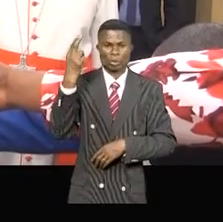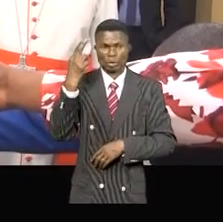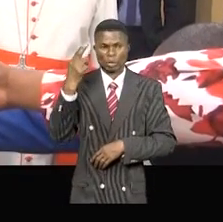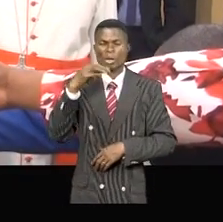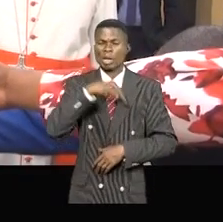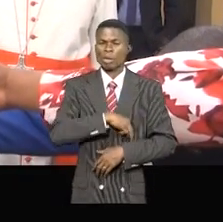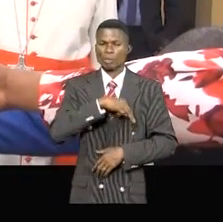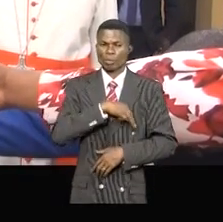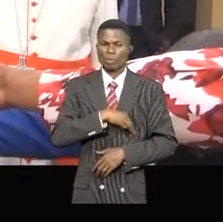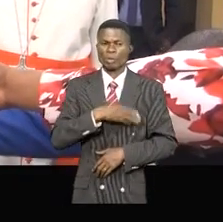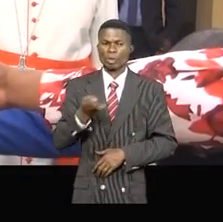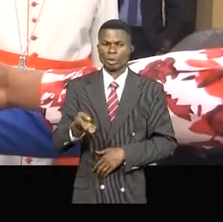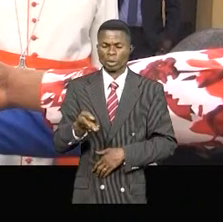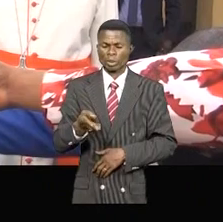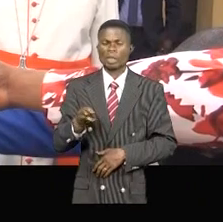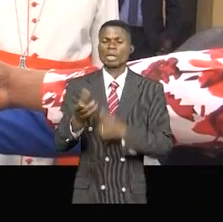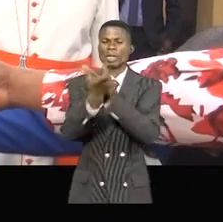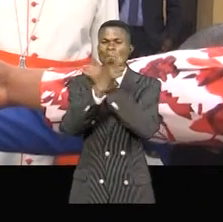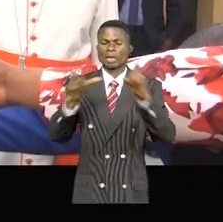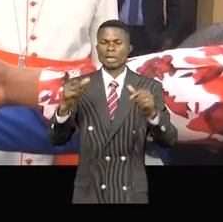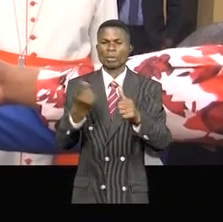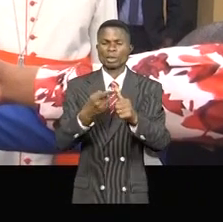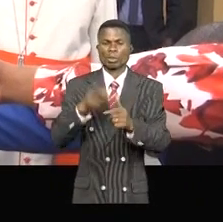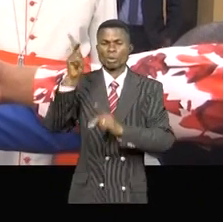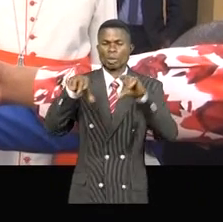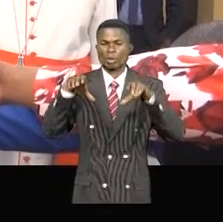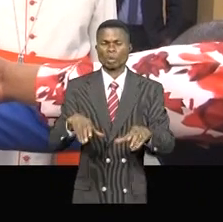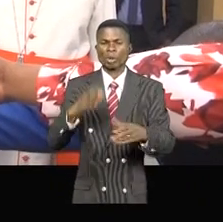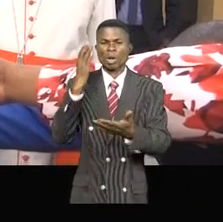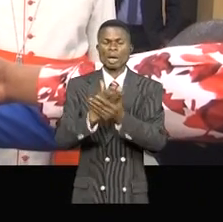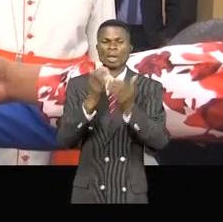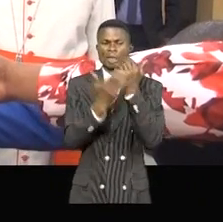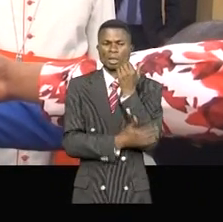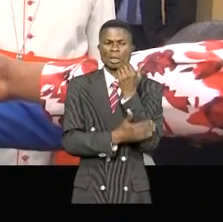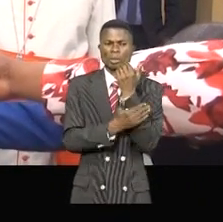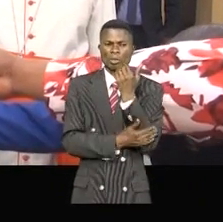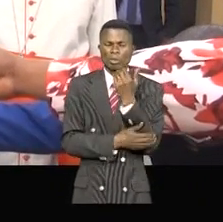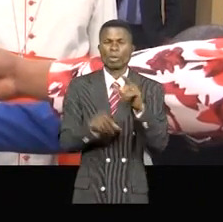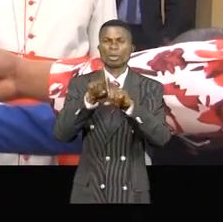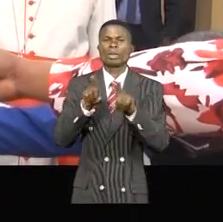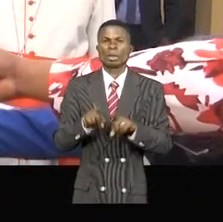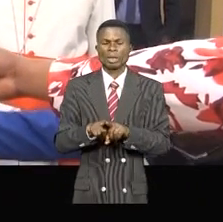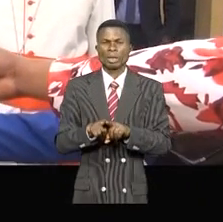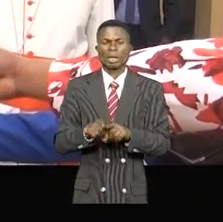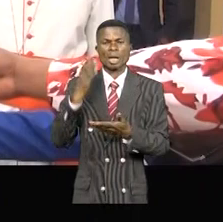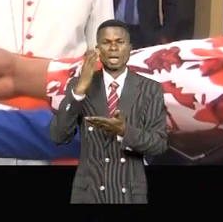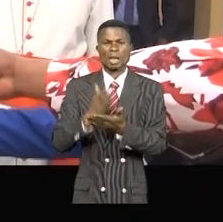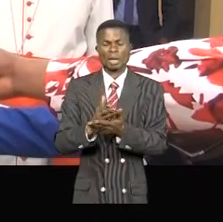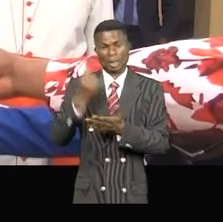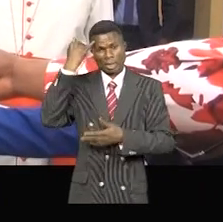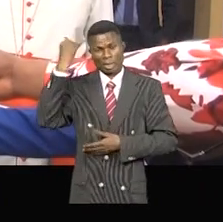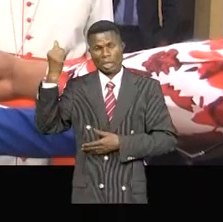mission, celle de libérer le peuple congolais de la pauvreté et de casser le paradoxe